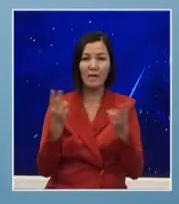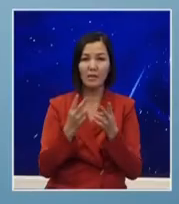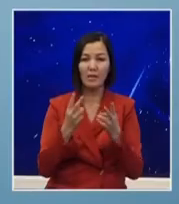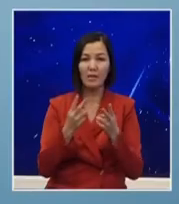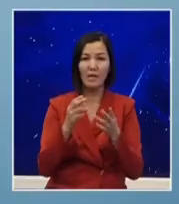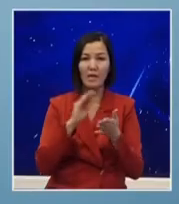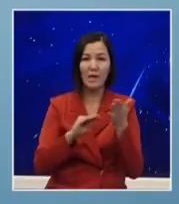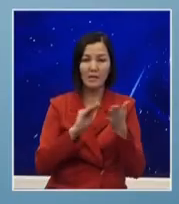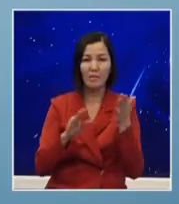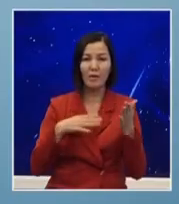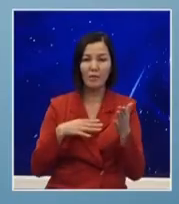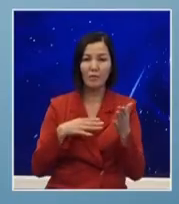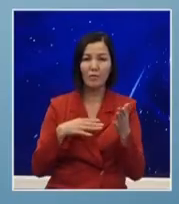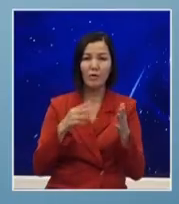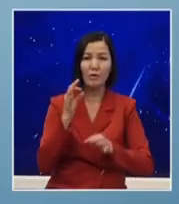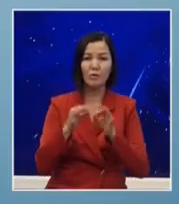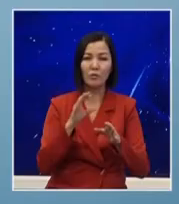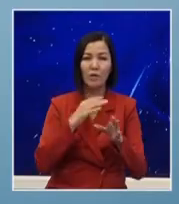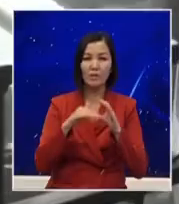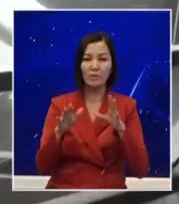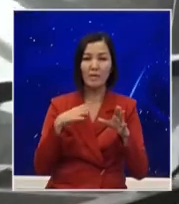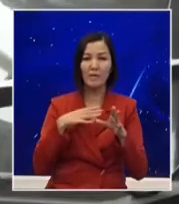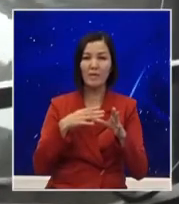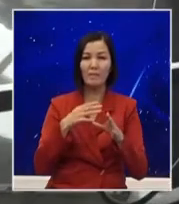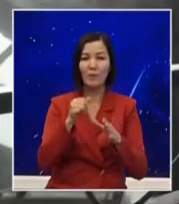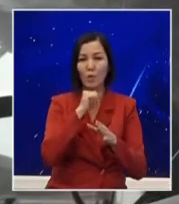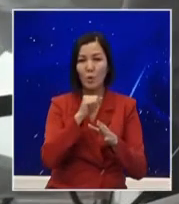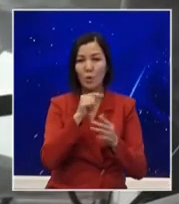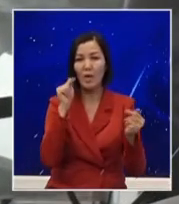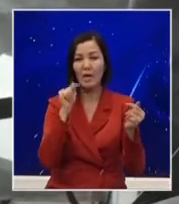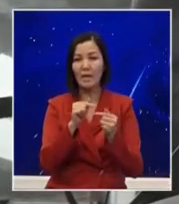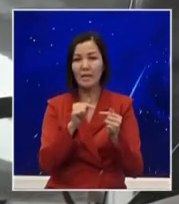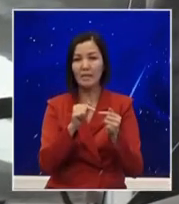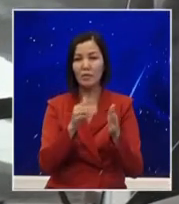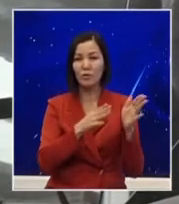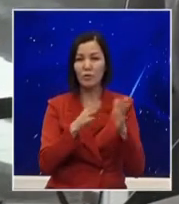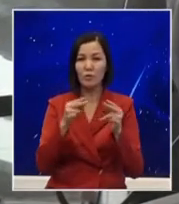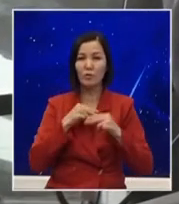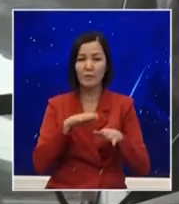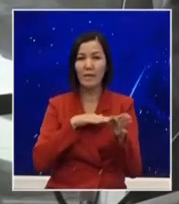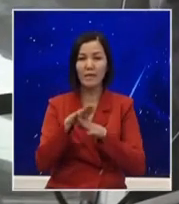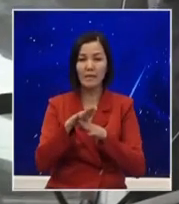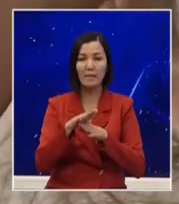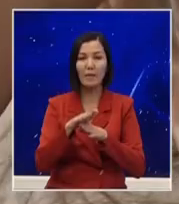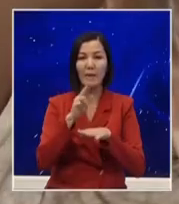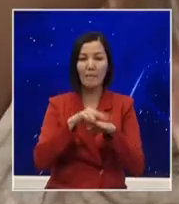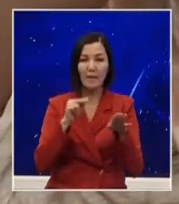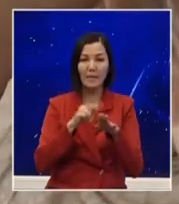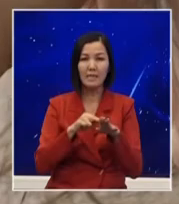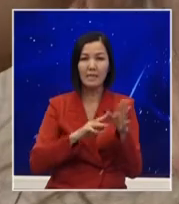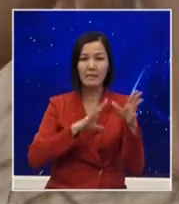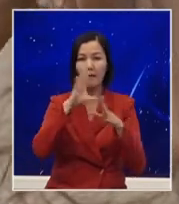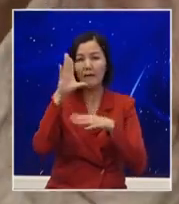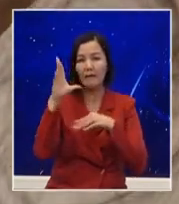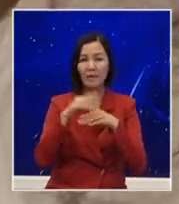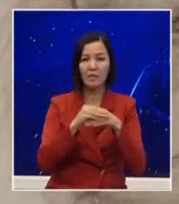толтырылған, салмақтылары сотқа жіберілген. Бүгінде өңірде ұрлық-қарлыққа қарсы да жүйелі жұмыстар жасалып, учаскелік полицейлер түн бойы